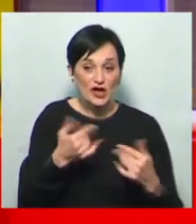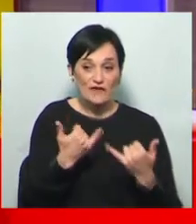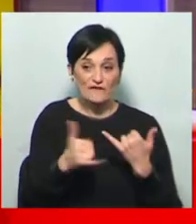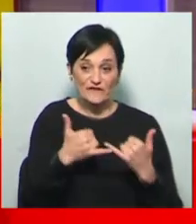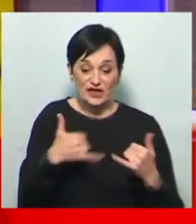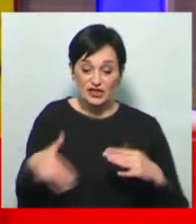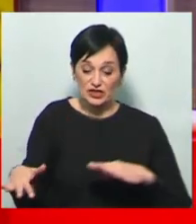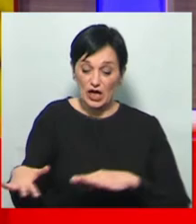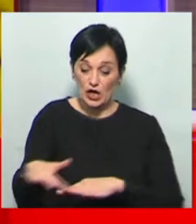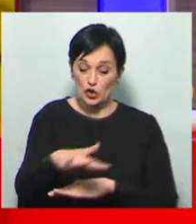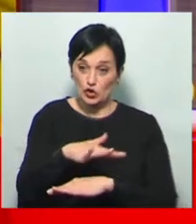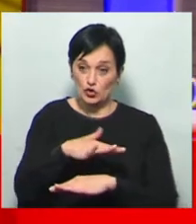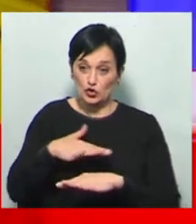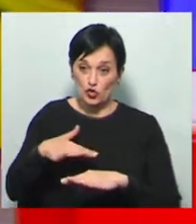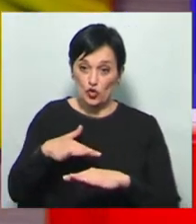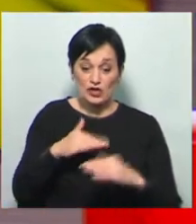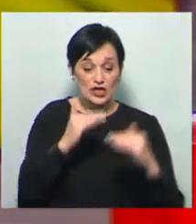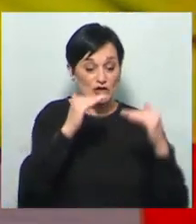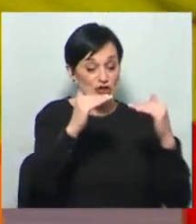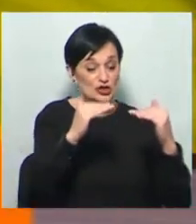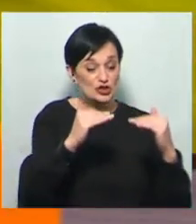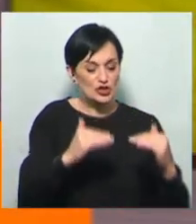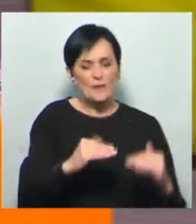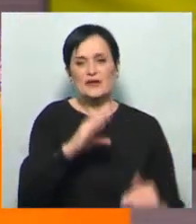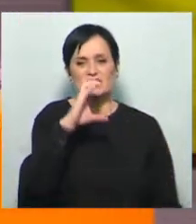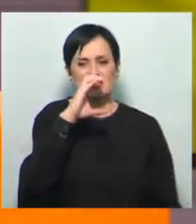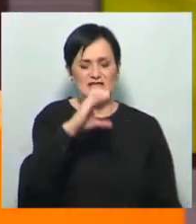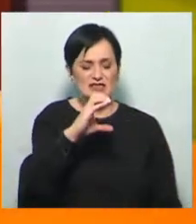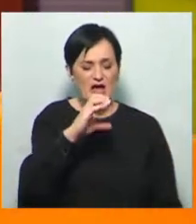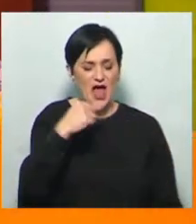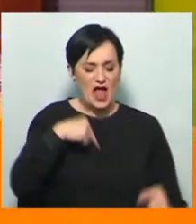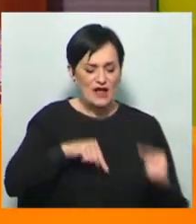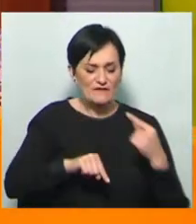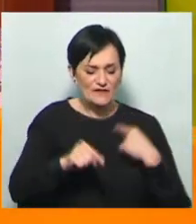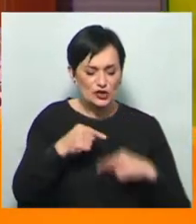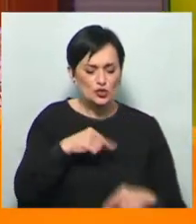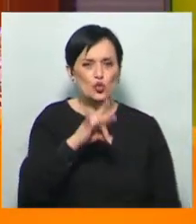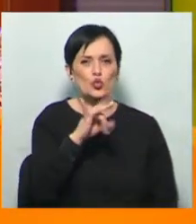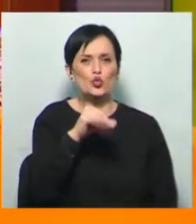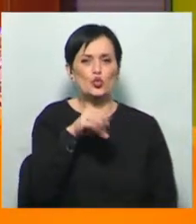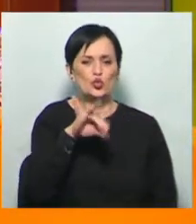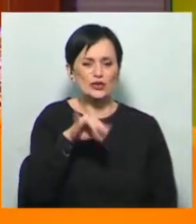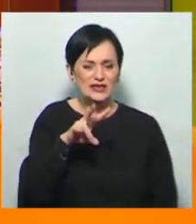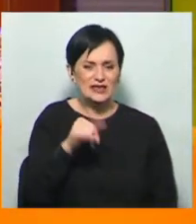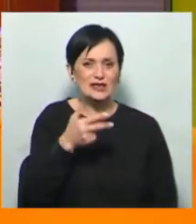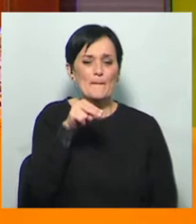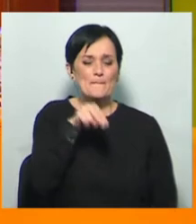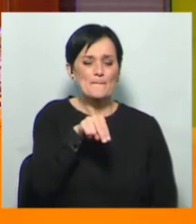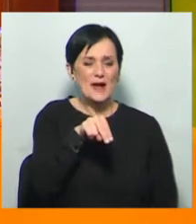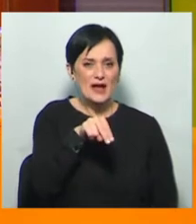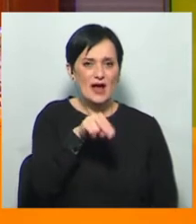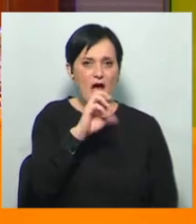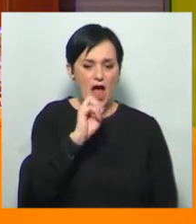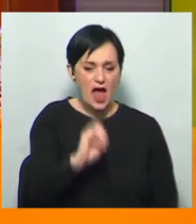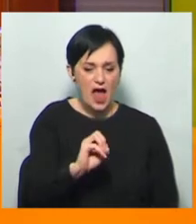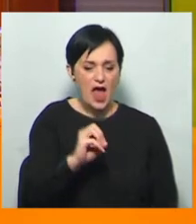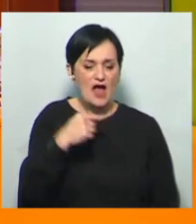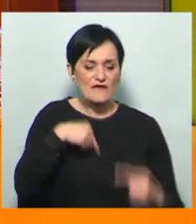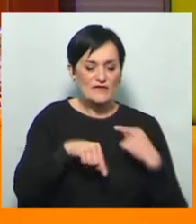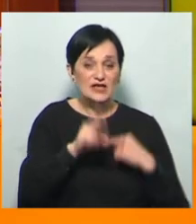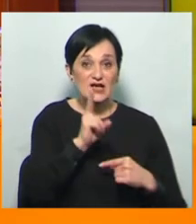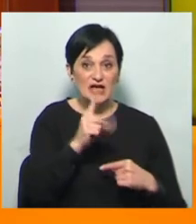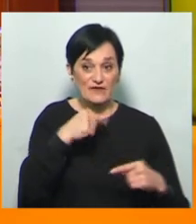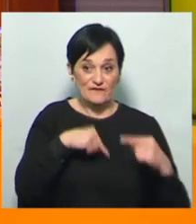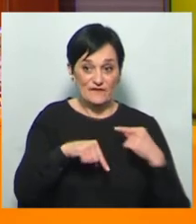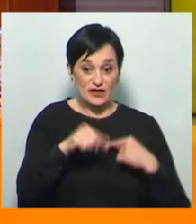ზონაში. ხოლო ის ჩამონათვალი, რაც იყო C ვიტამინის, რუტინის, ანუ P ვიტამინის, E ვიტამინის, K ვიტამინის